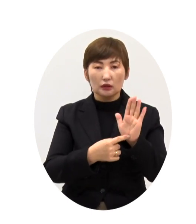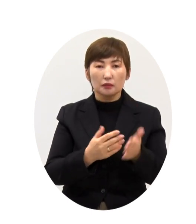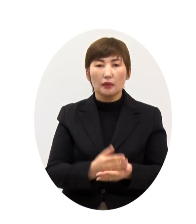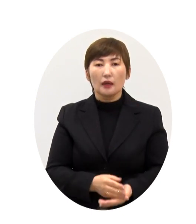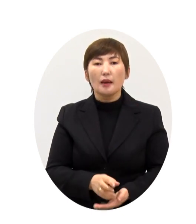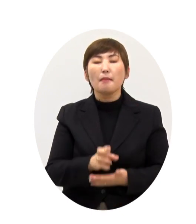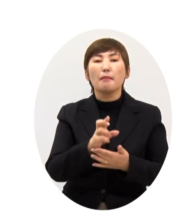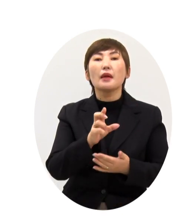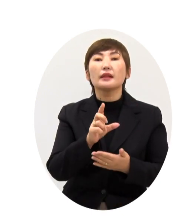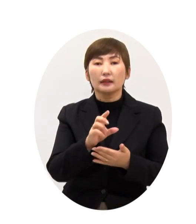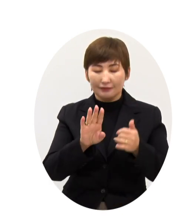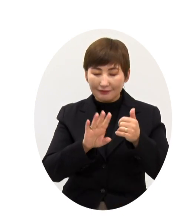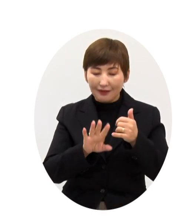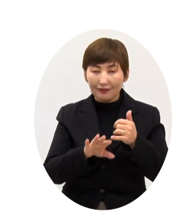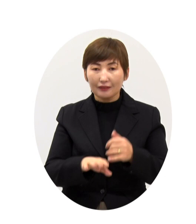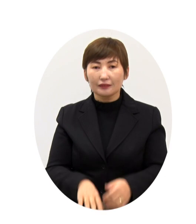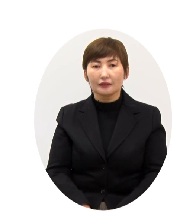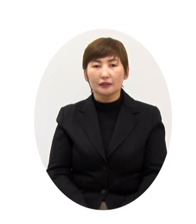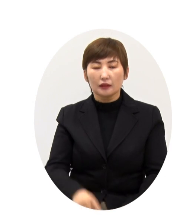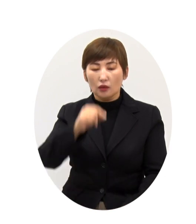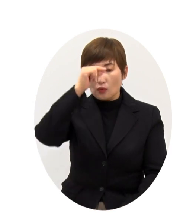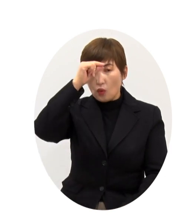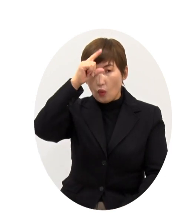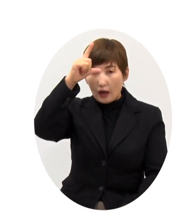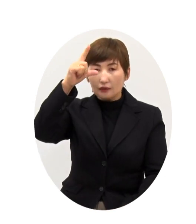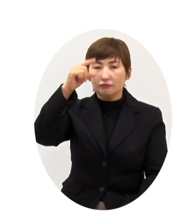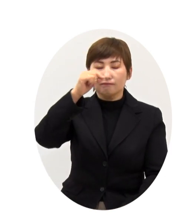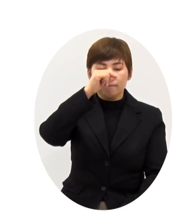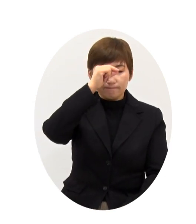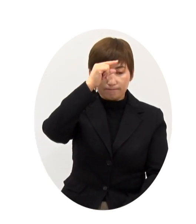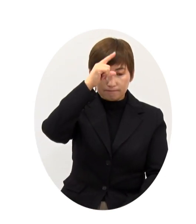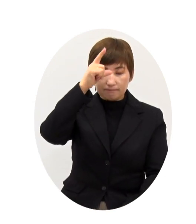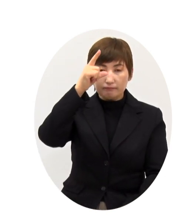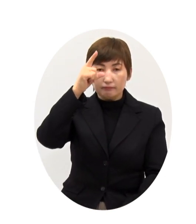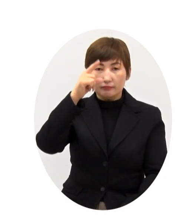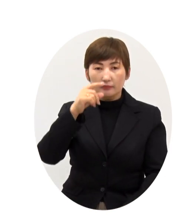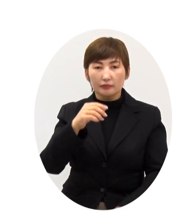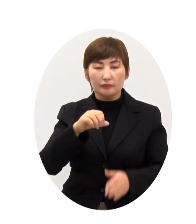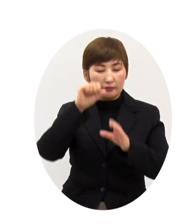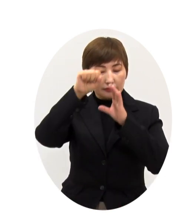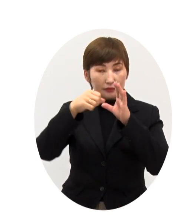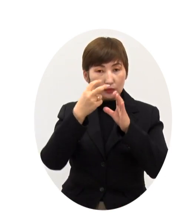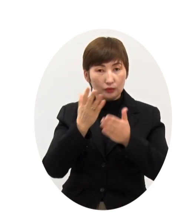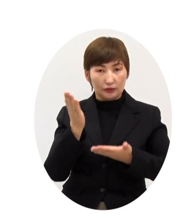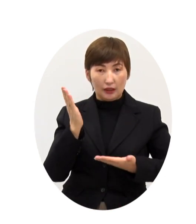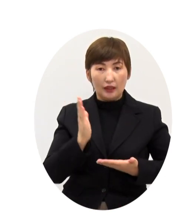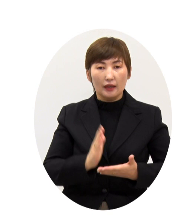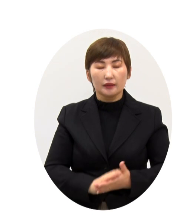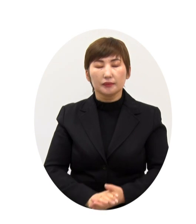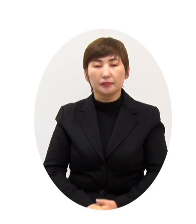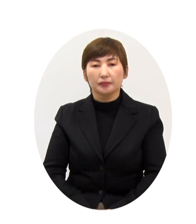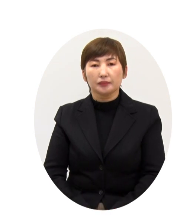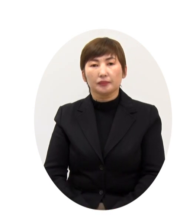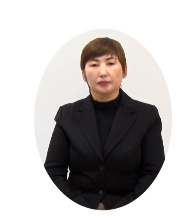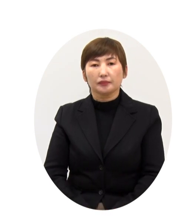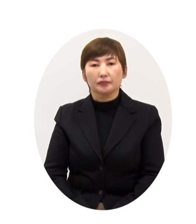хэлээд байна. За, бэлэг гэхээр бэлэг оюуны бэлэг. За, зургийг, бичлэгийг сайн анхаарад ялгаж